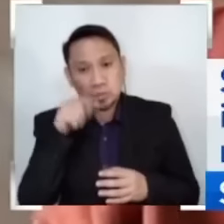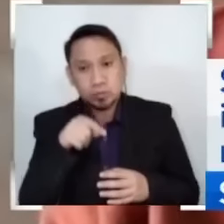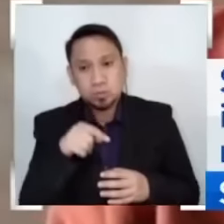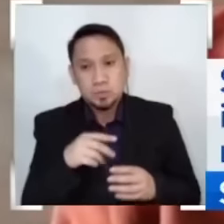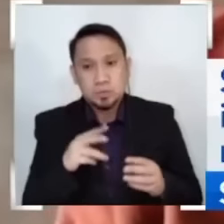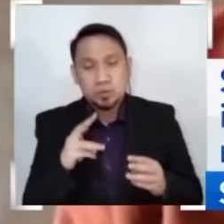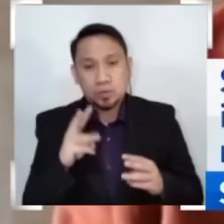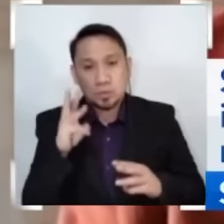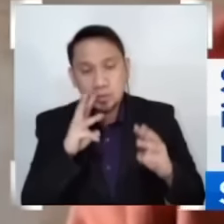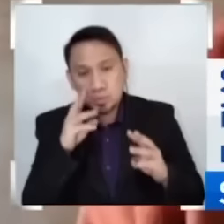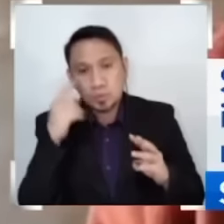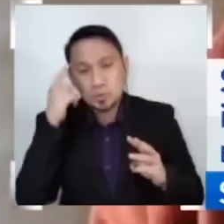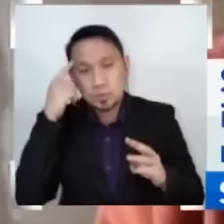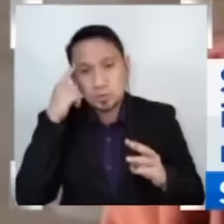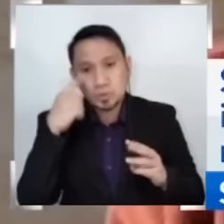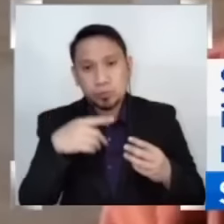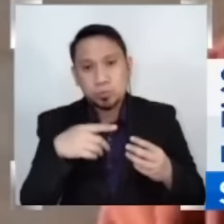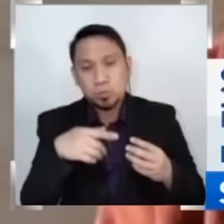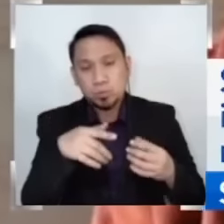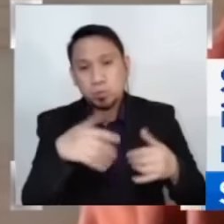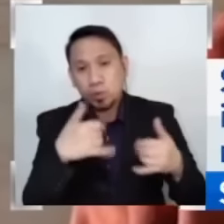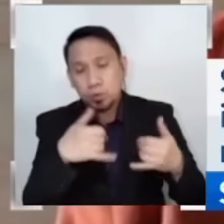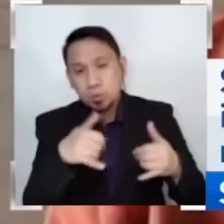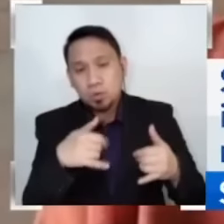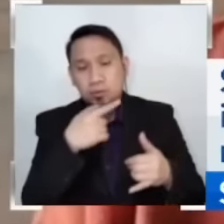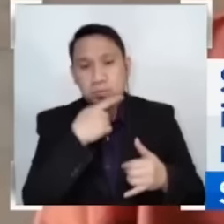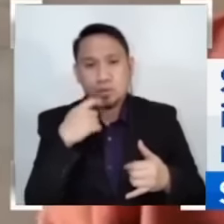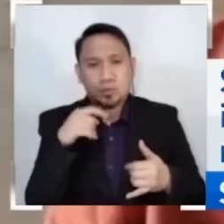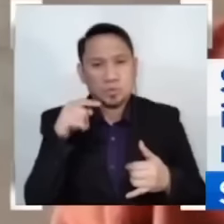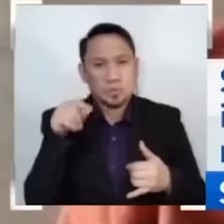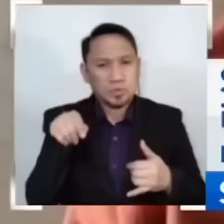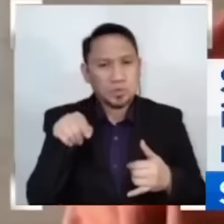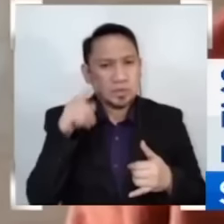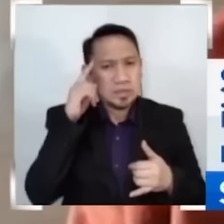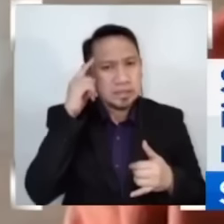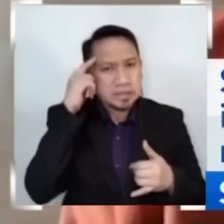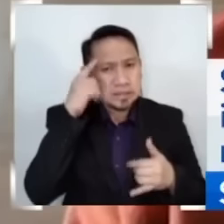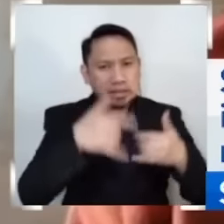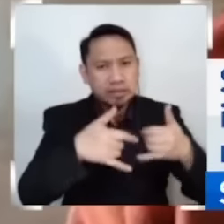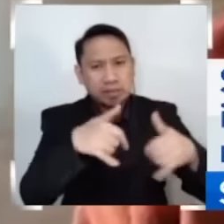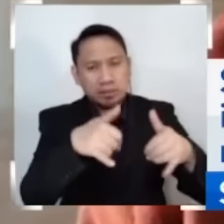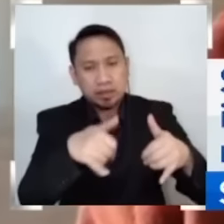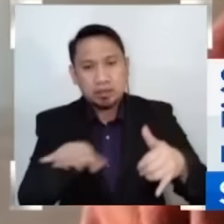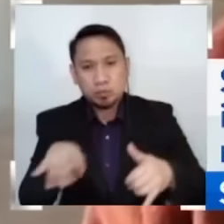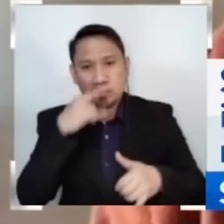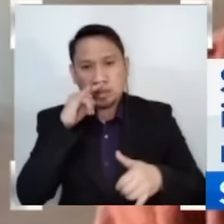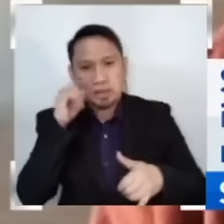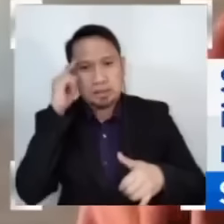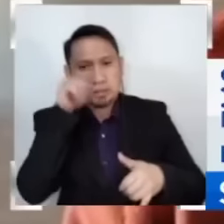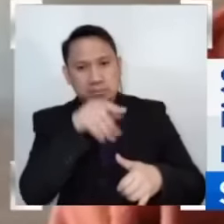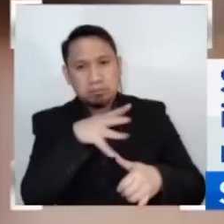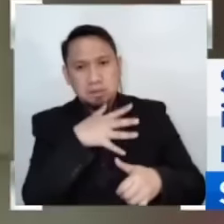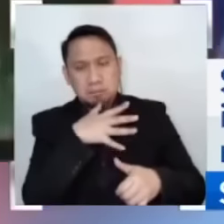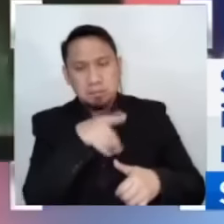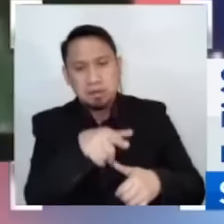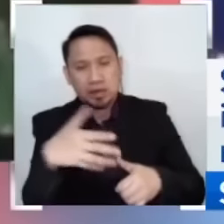naglalaro lang daw si, siyempre bata pa po yun, naglalaro lang daw yung mami niya. Saka si Kerwin, si Tito Pipoy, ang tawag po